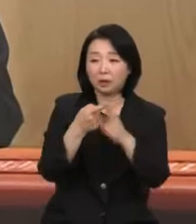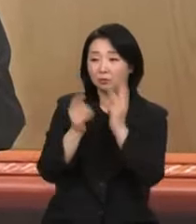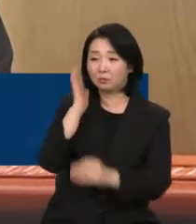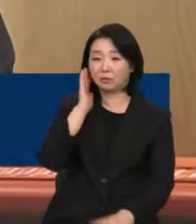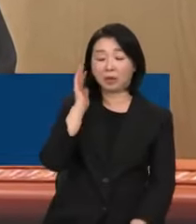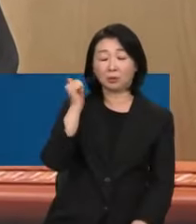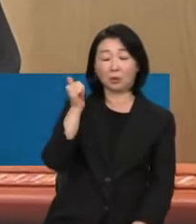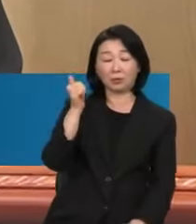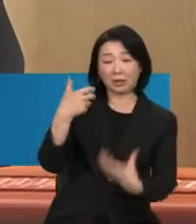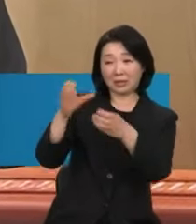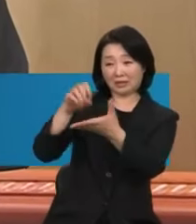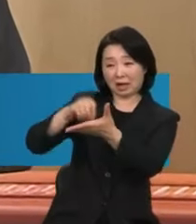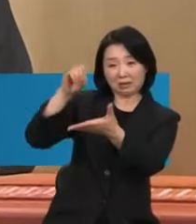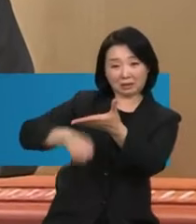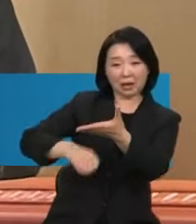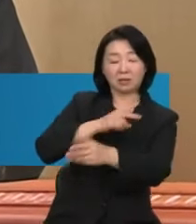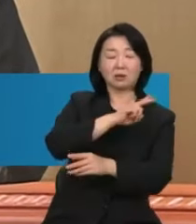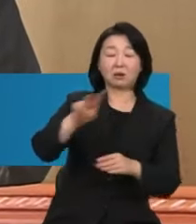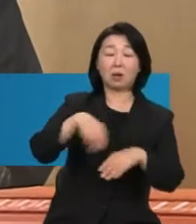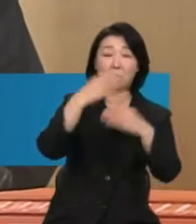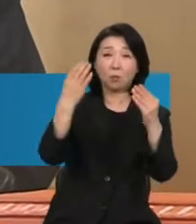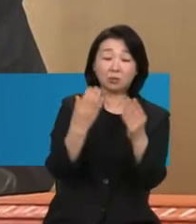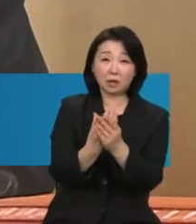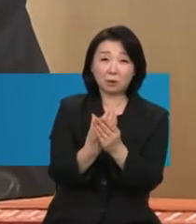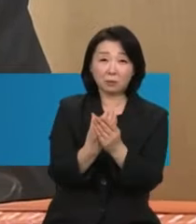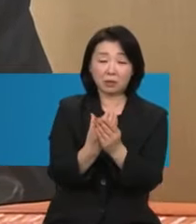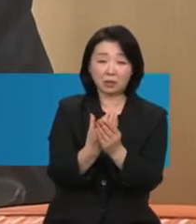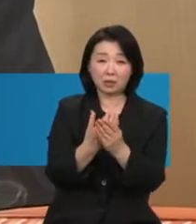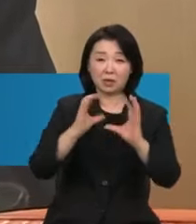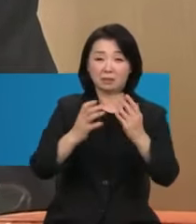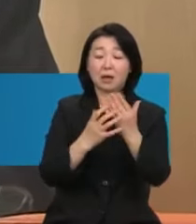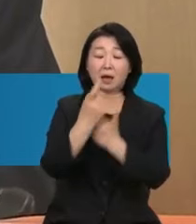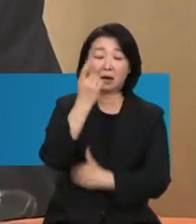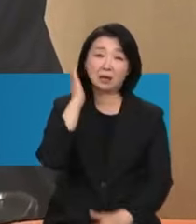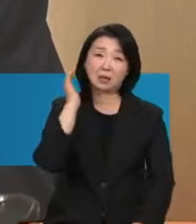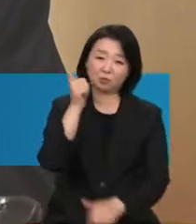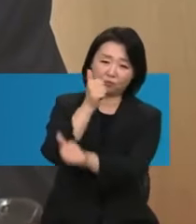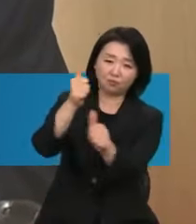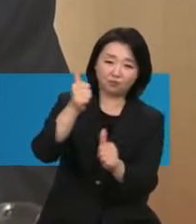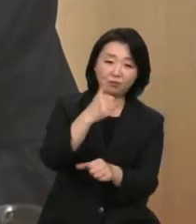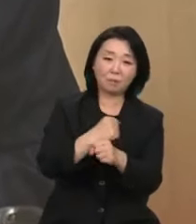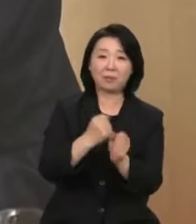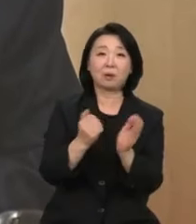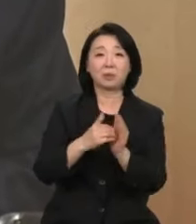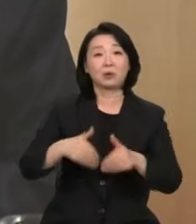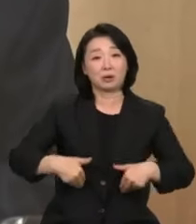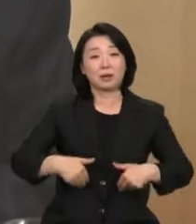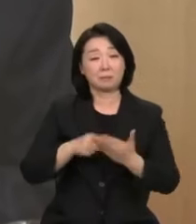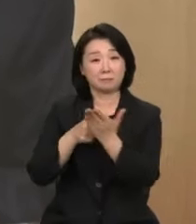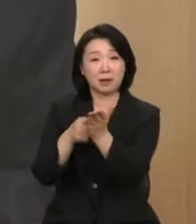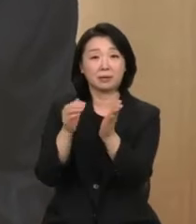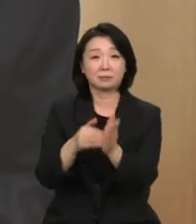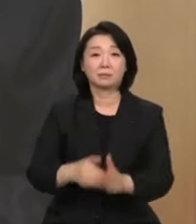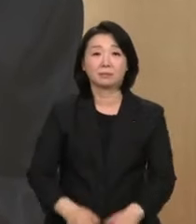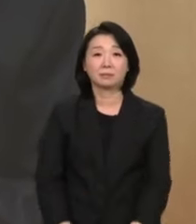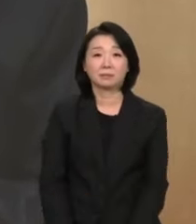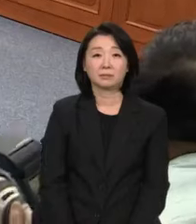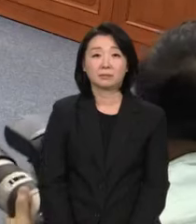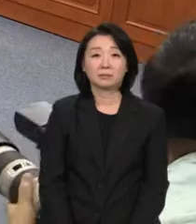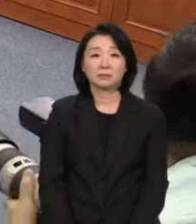대통령이 탈당하고 여야 모두 참여하는 거국 내각을 구성해야 한다는 주장까지 나왔습니다. 최규진 기자입니다.